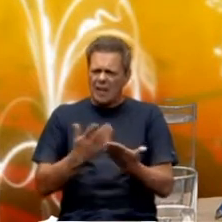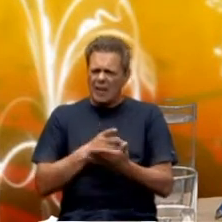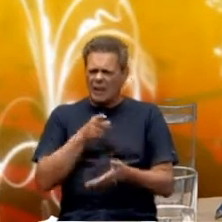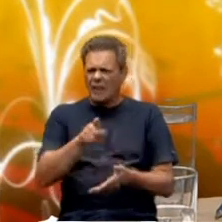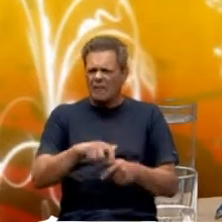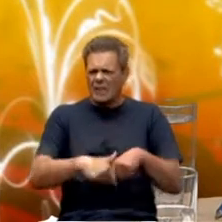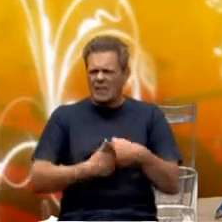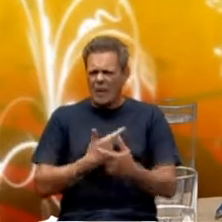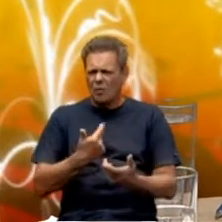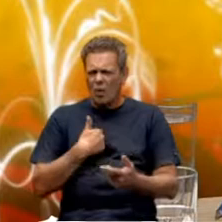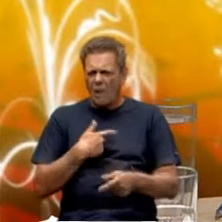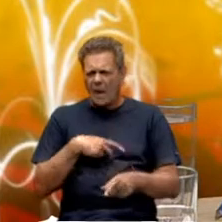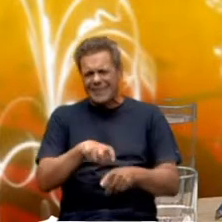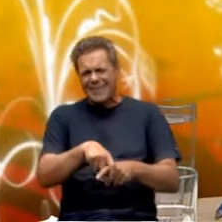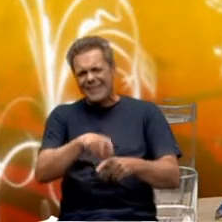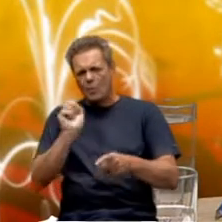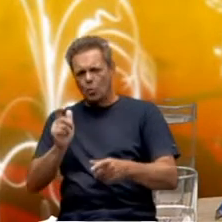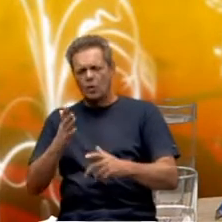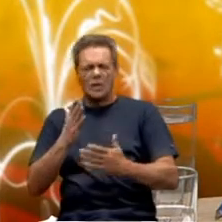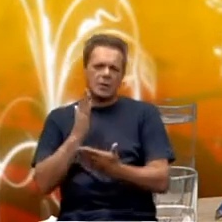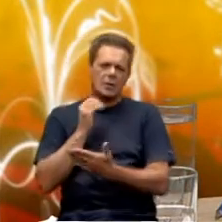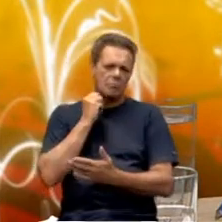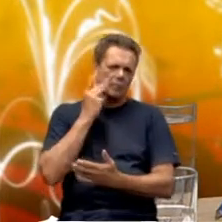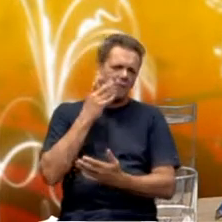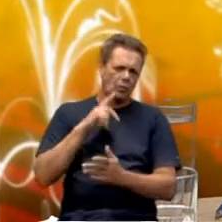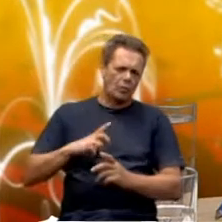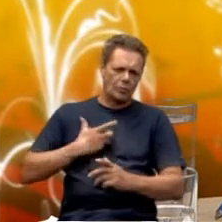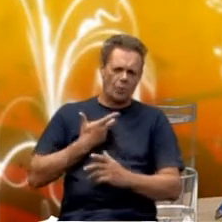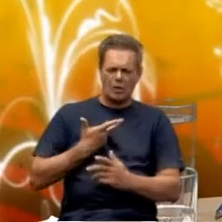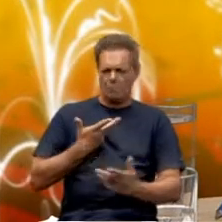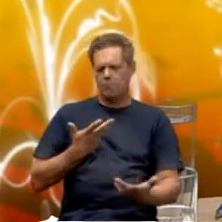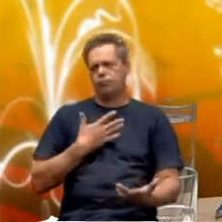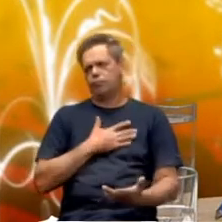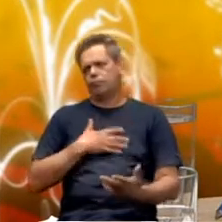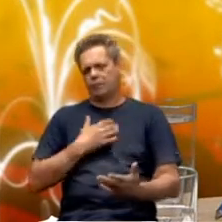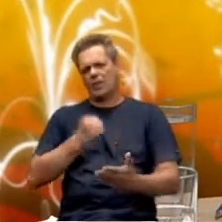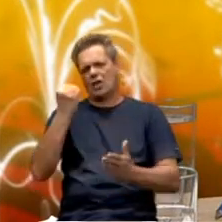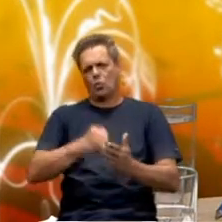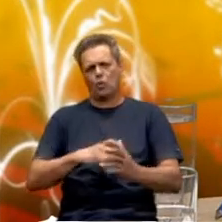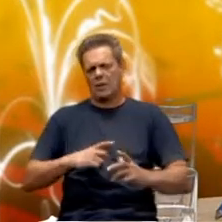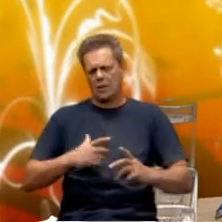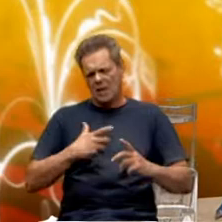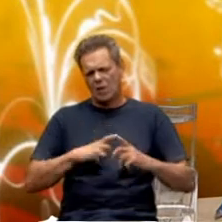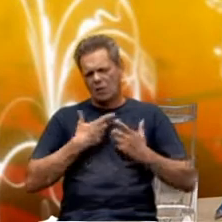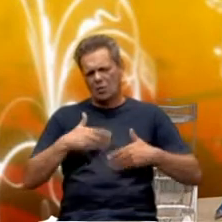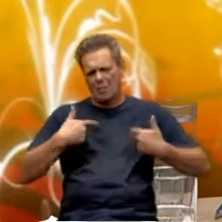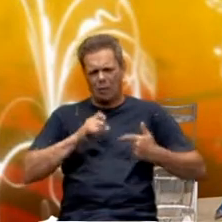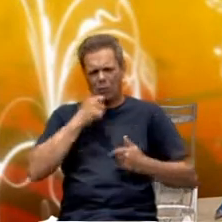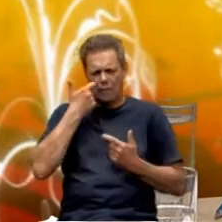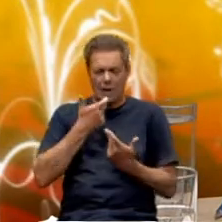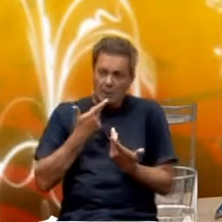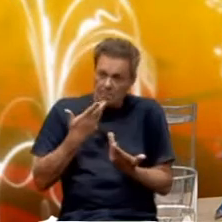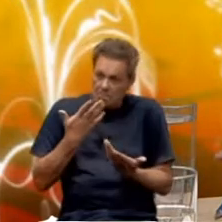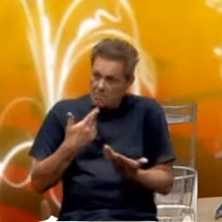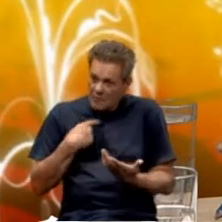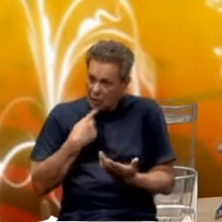jedna stvar koja nas isključi iz svakodnevnog života najteži udarac za jednog mladog čovjeka. I da li govorim ispravno ili